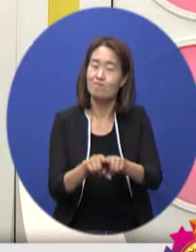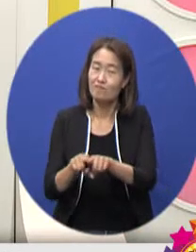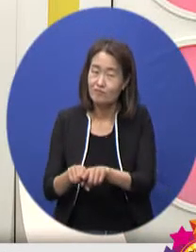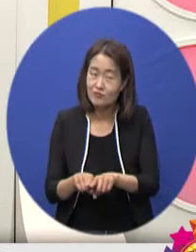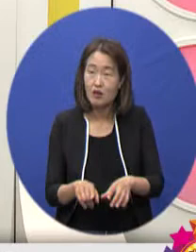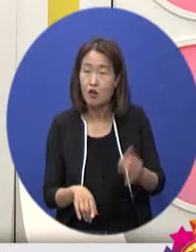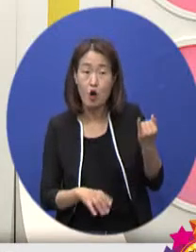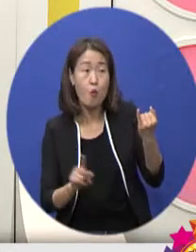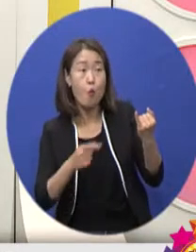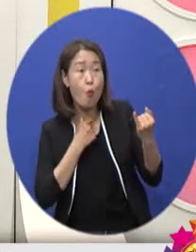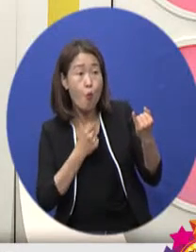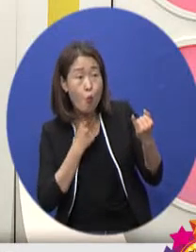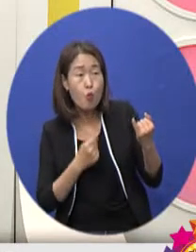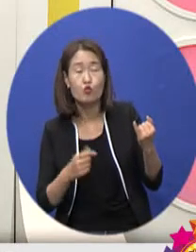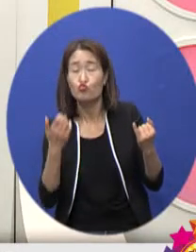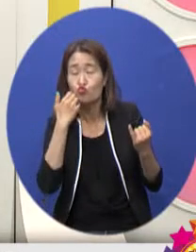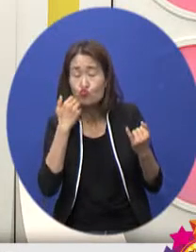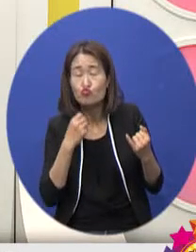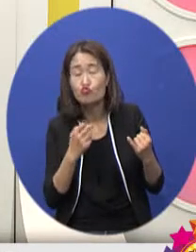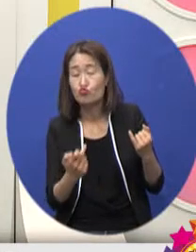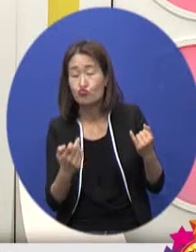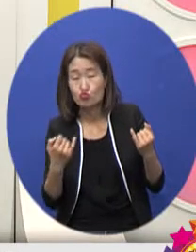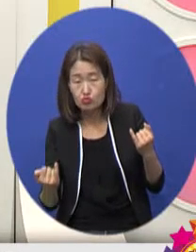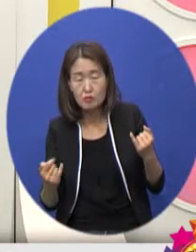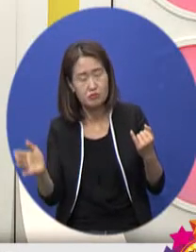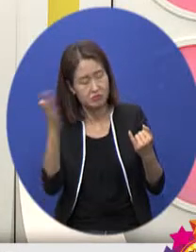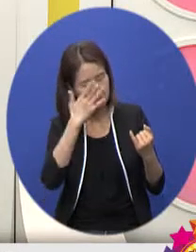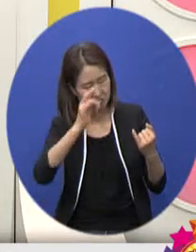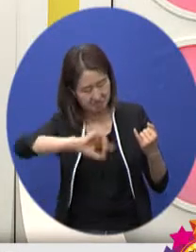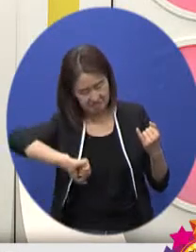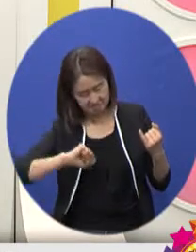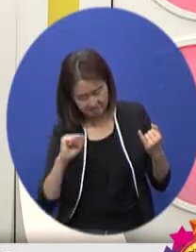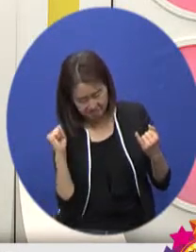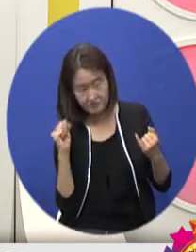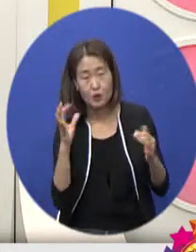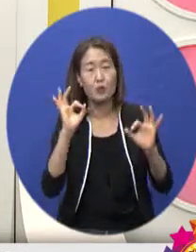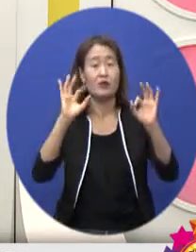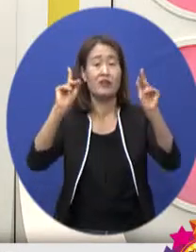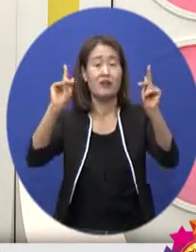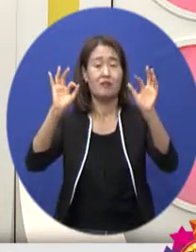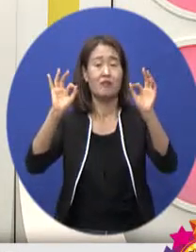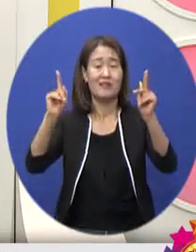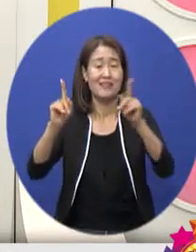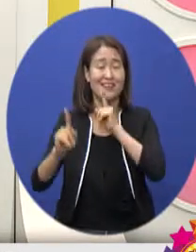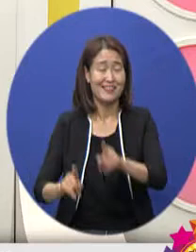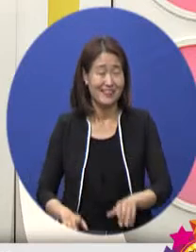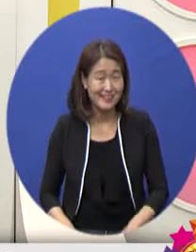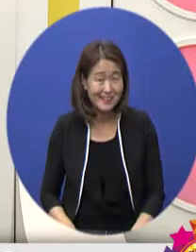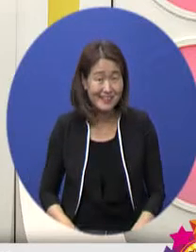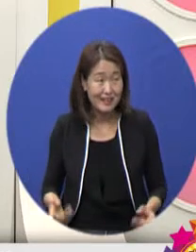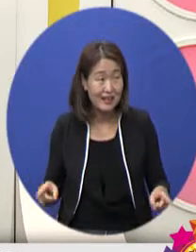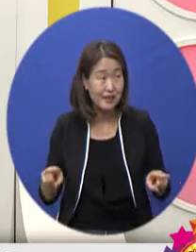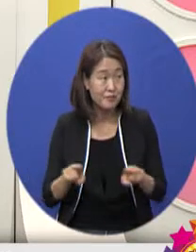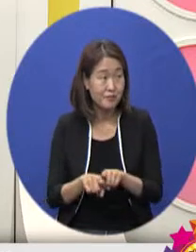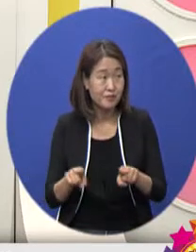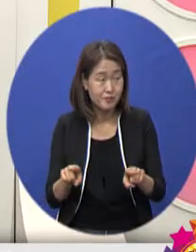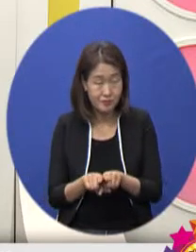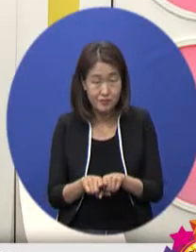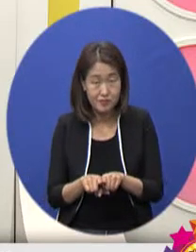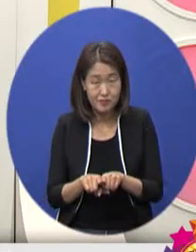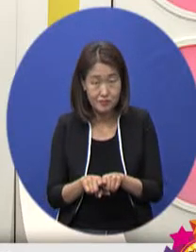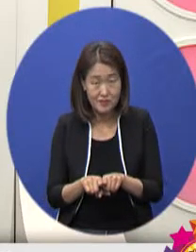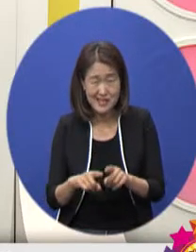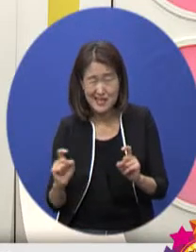언니가 뭘 하던 누나가 뭘 하던 아, 아 오케이. 자제분들. 그냥 같이 이렇게 막